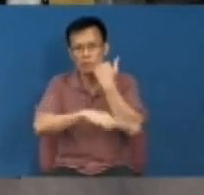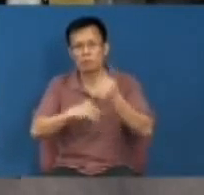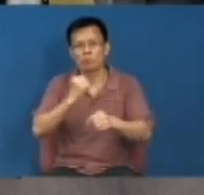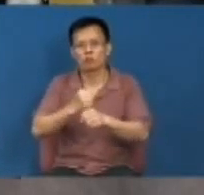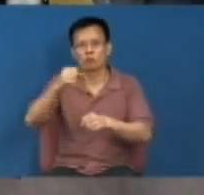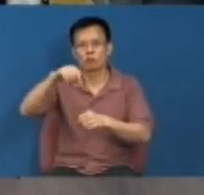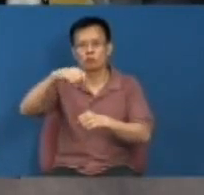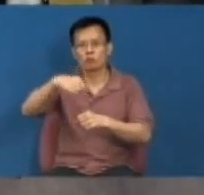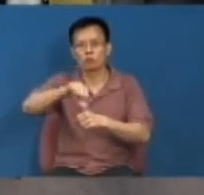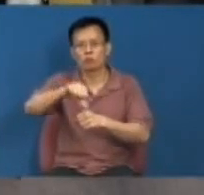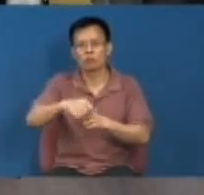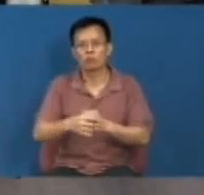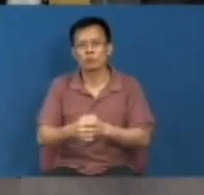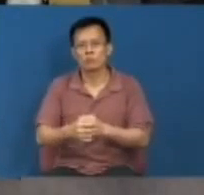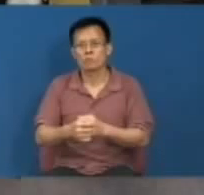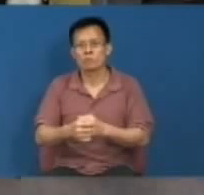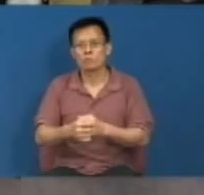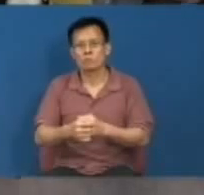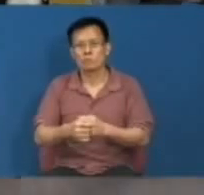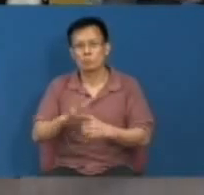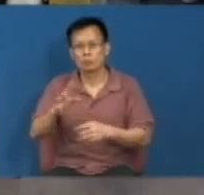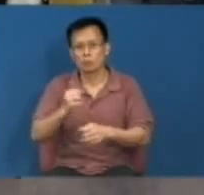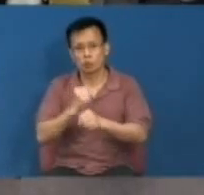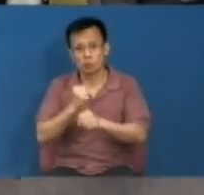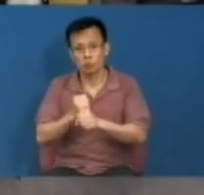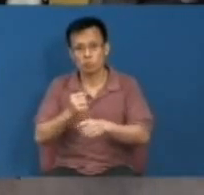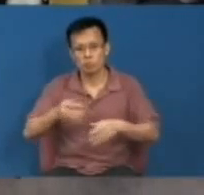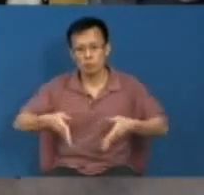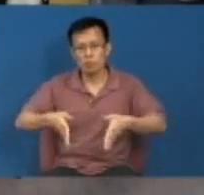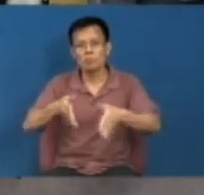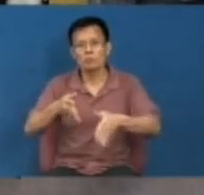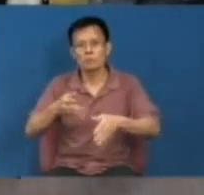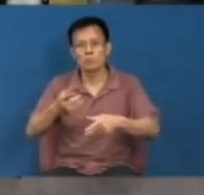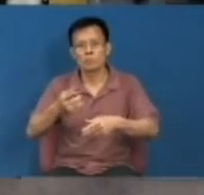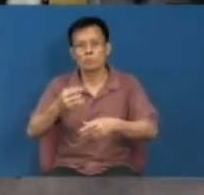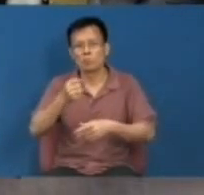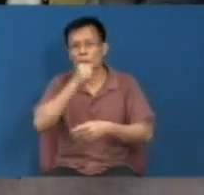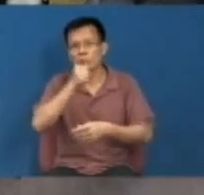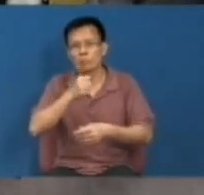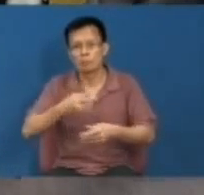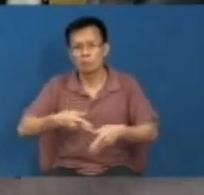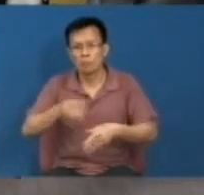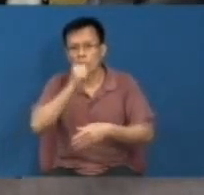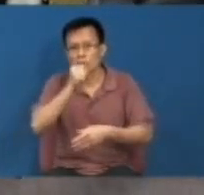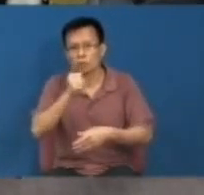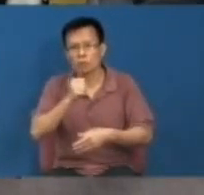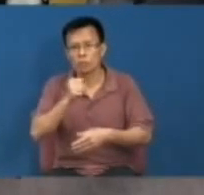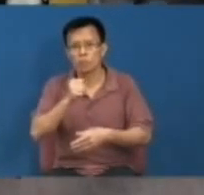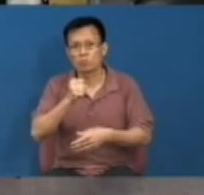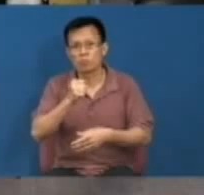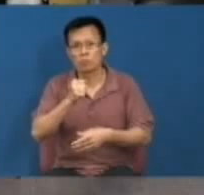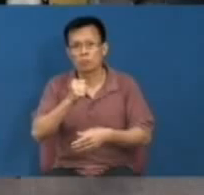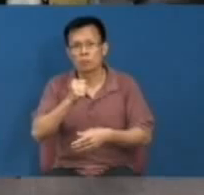等於話，喂唔准隨街咧去做賣，去呢個咩去賣唱。我哋呢位黃律師同我哋做節目